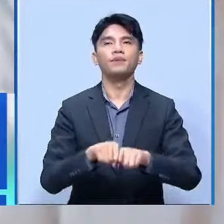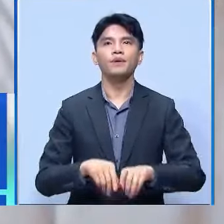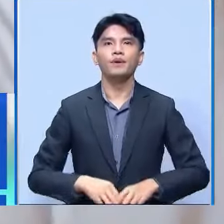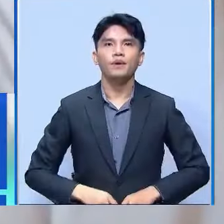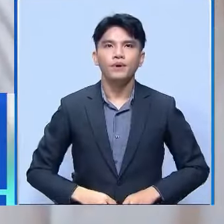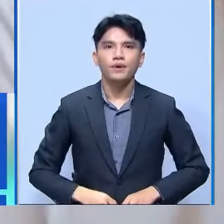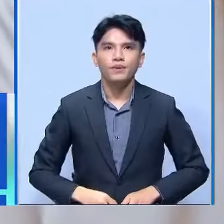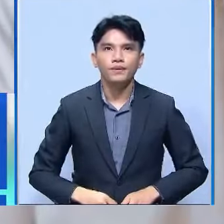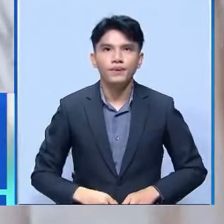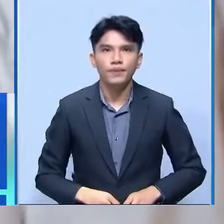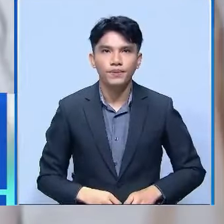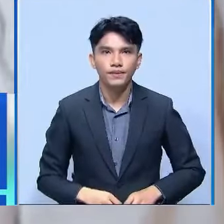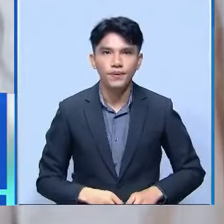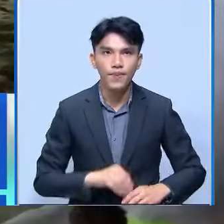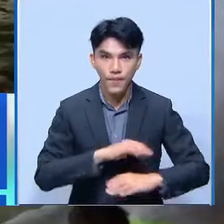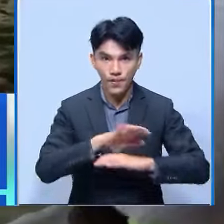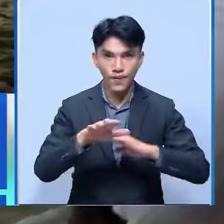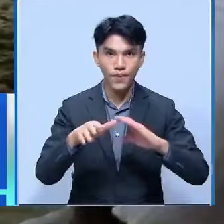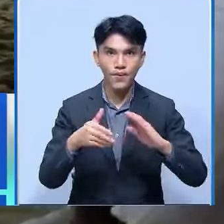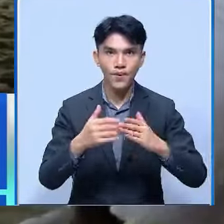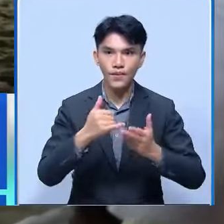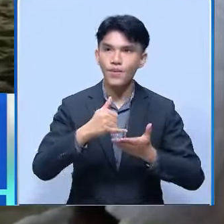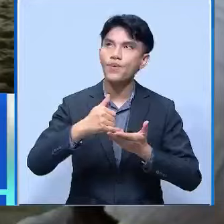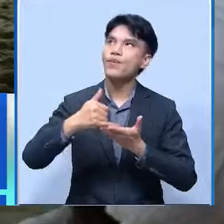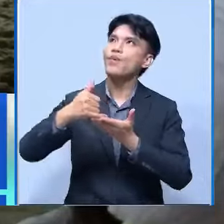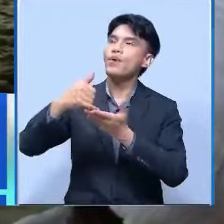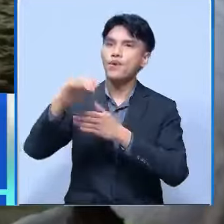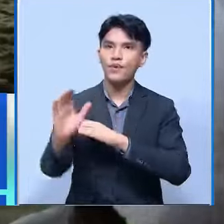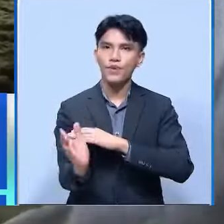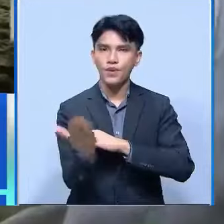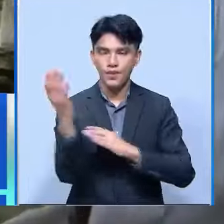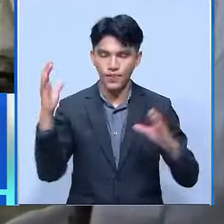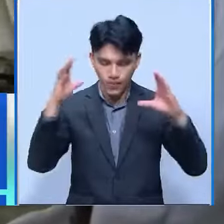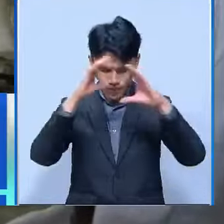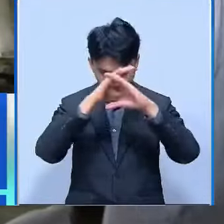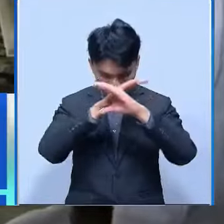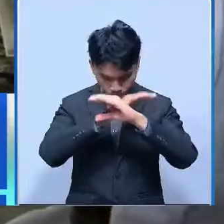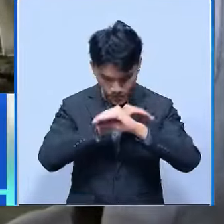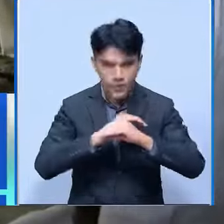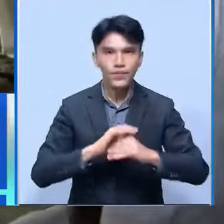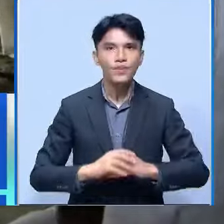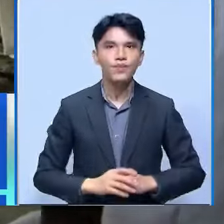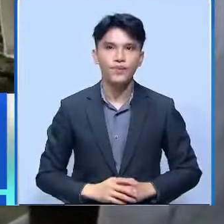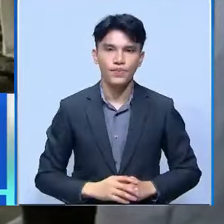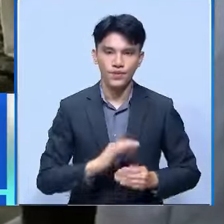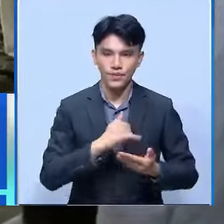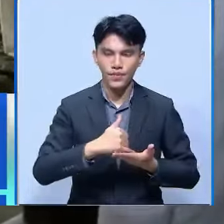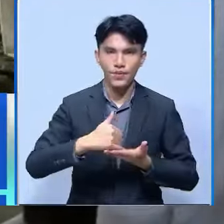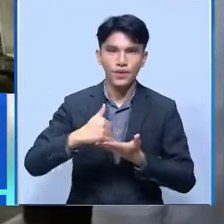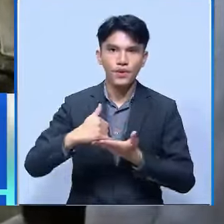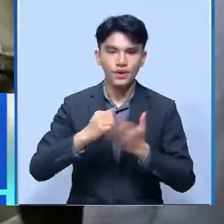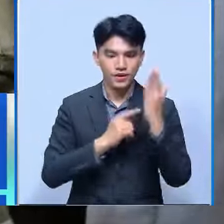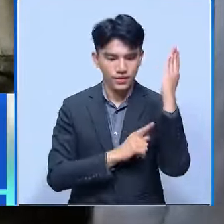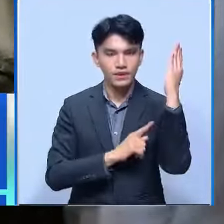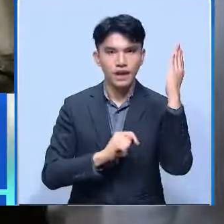ธีในการที่จะให้ฮ่องเต้เนี่ยกลับสวรรค์ในช่วงเช้าแล้วก็ช่วงกลางคืนก็จะมีการส่งพระกิวอ่องเอียกลับทางแม่น้ำตรังนะคะ